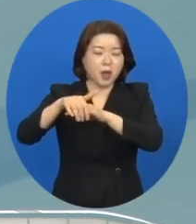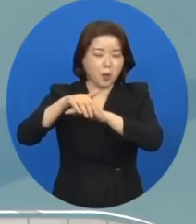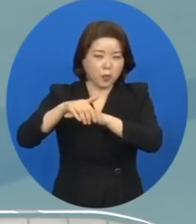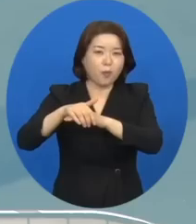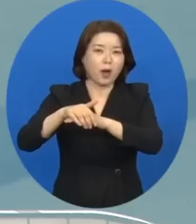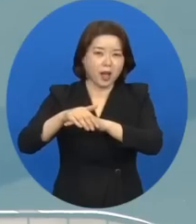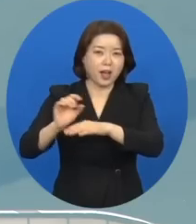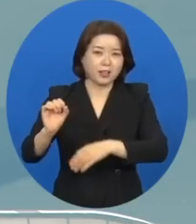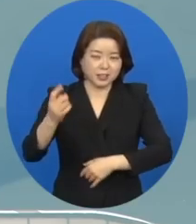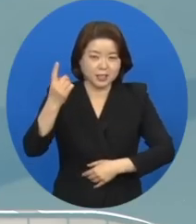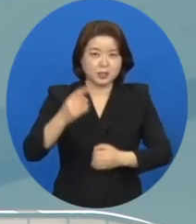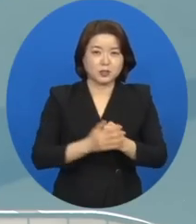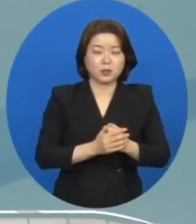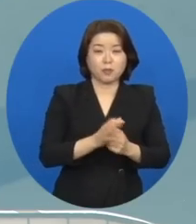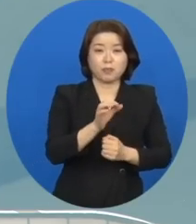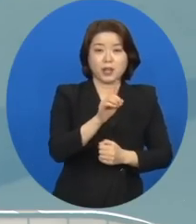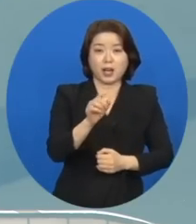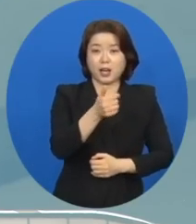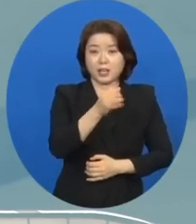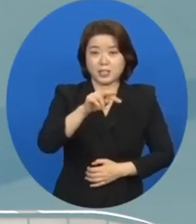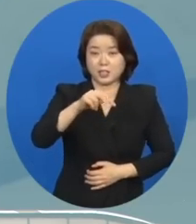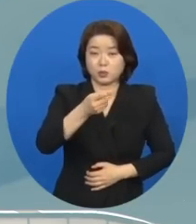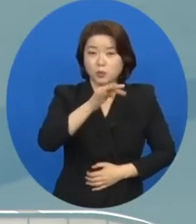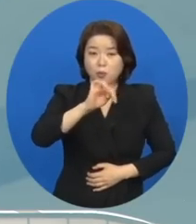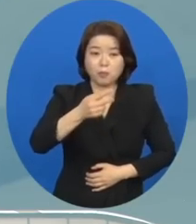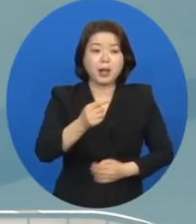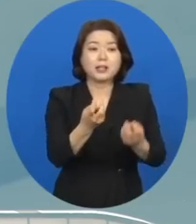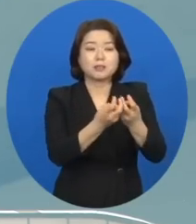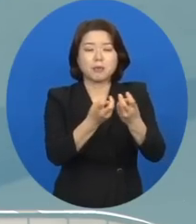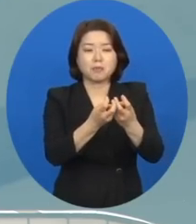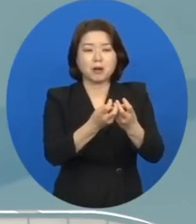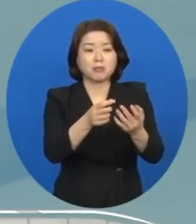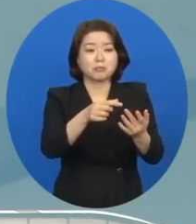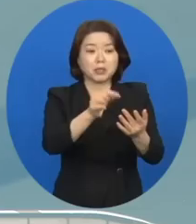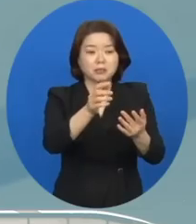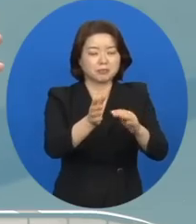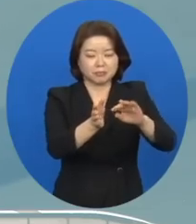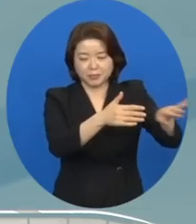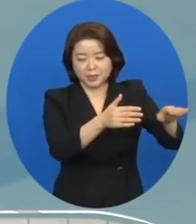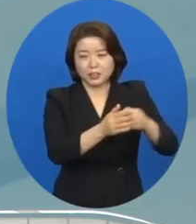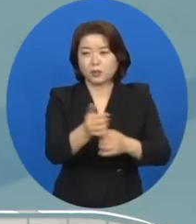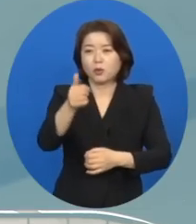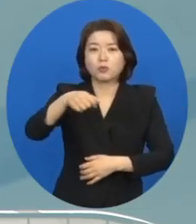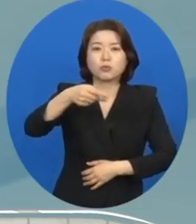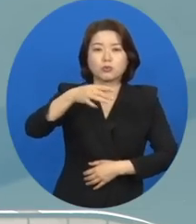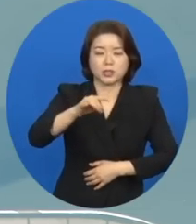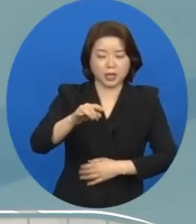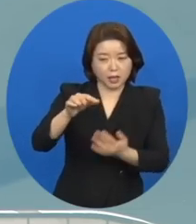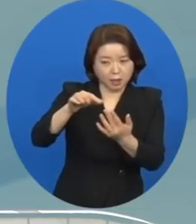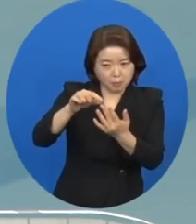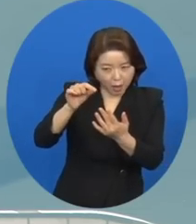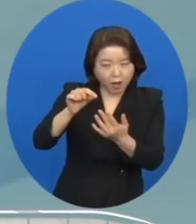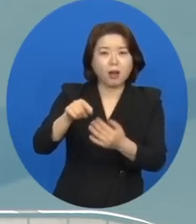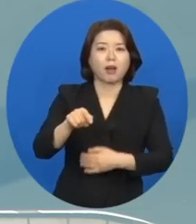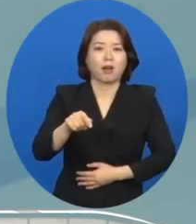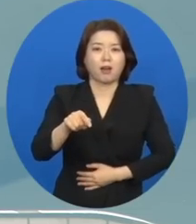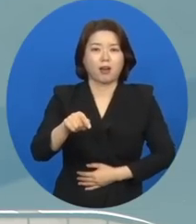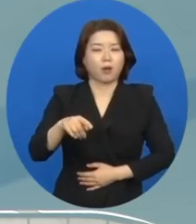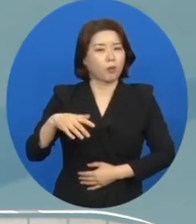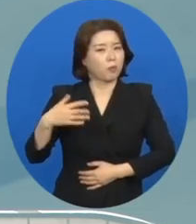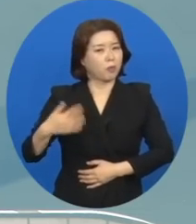의해서 아히도벨의 모략을 택하지 않고 후세의 모략을 택한 겁니다.